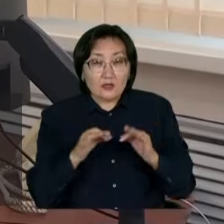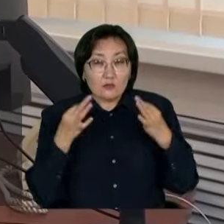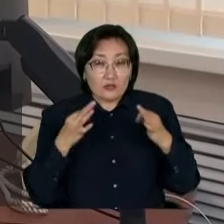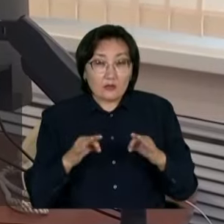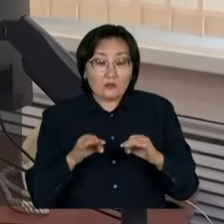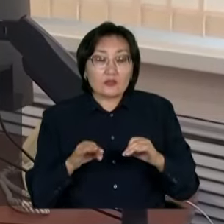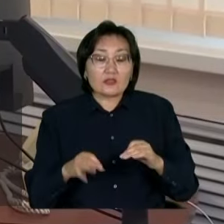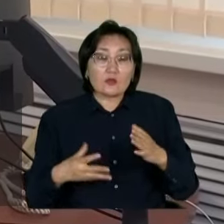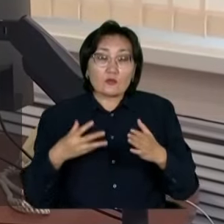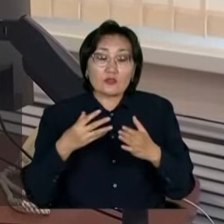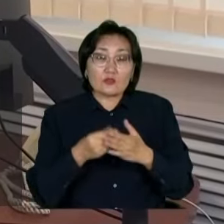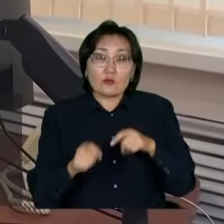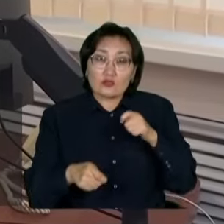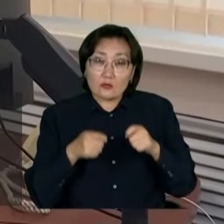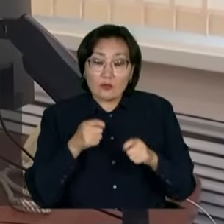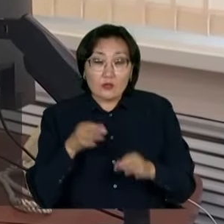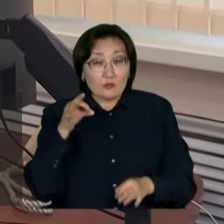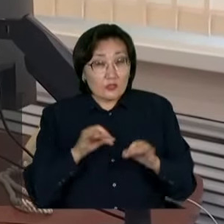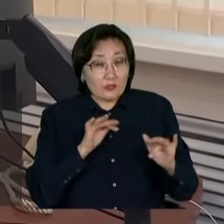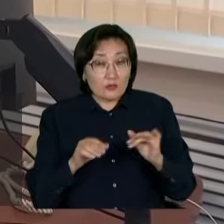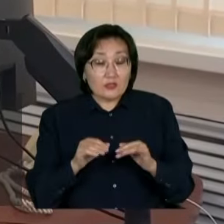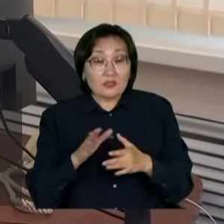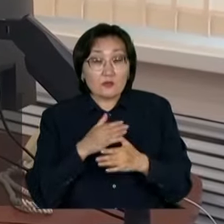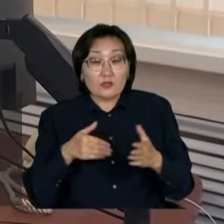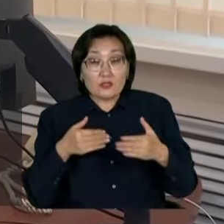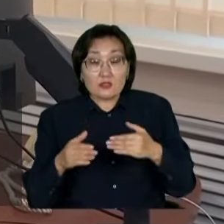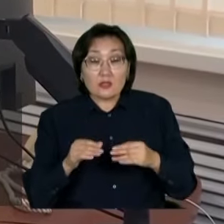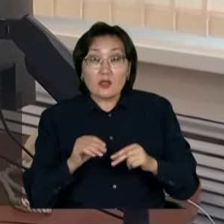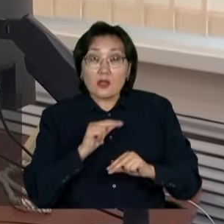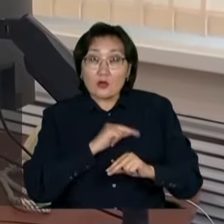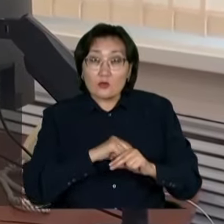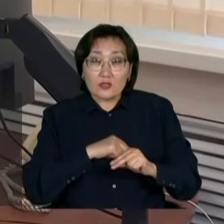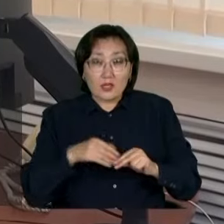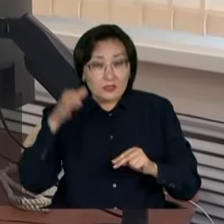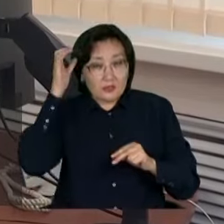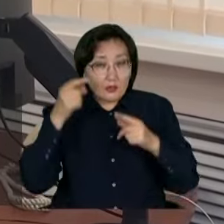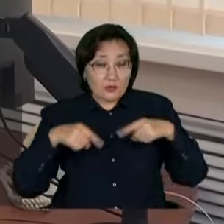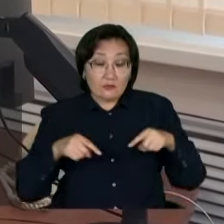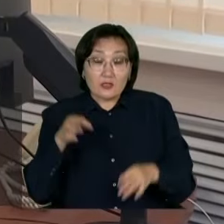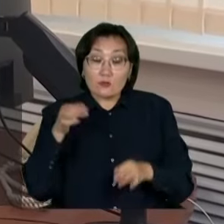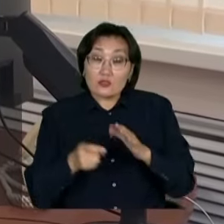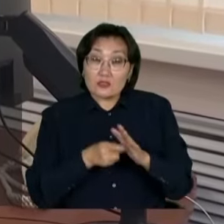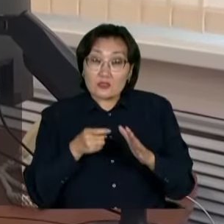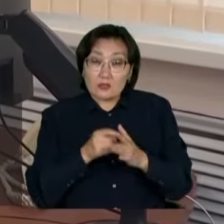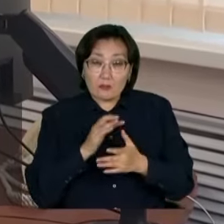возмещением ущерба в полном объеме. По уголовному делу в отношении работников отдела образования Айыртауского района досудебное расследование продолжается.